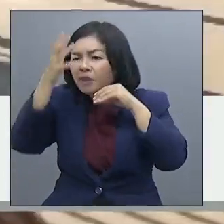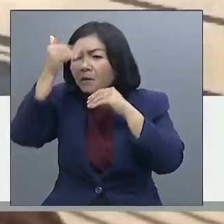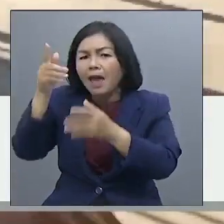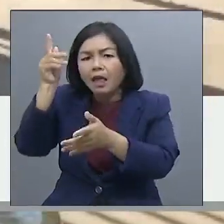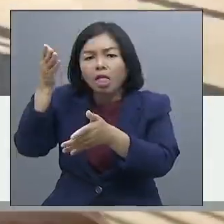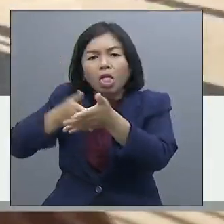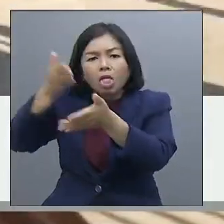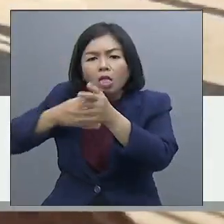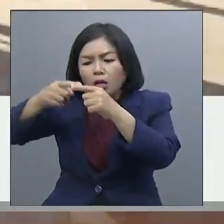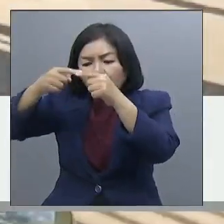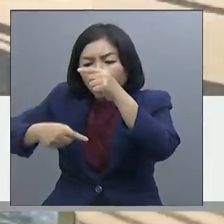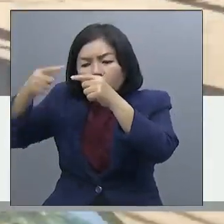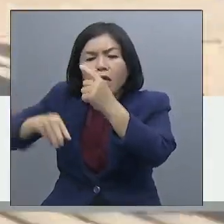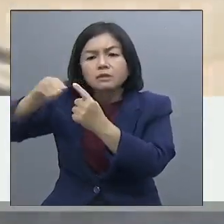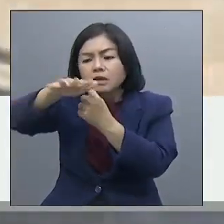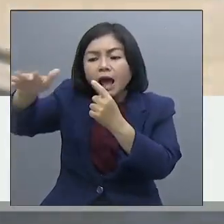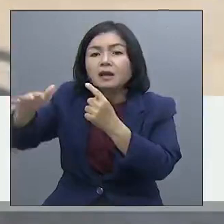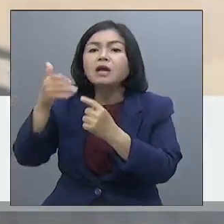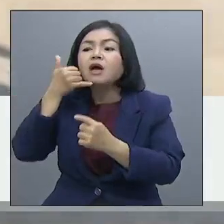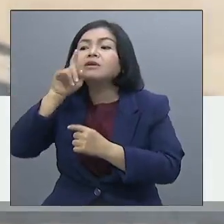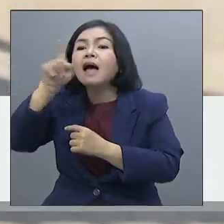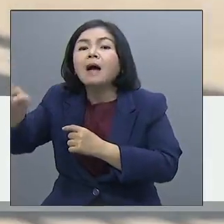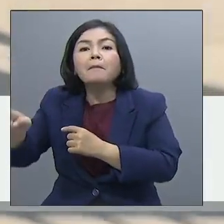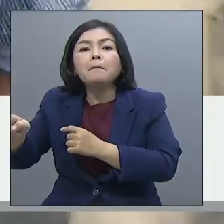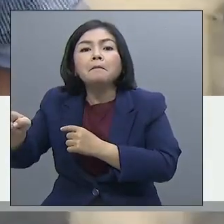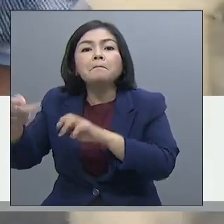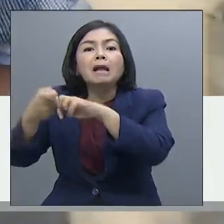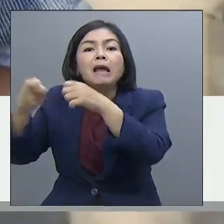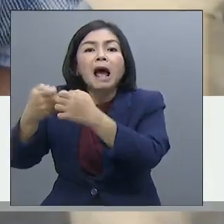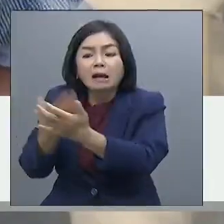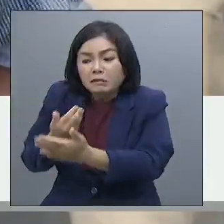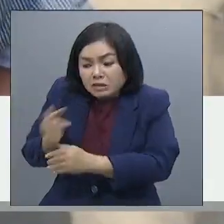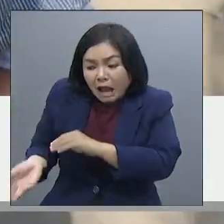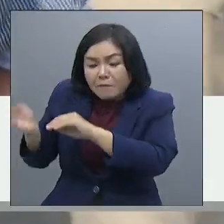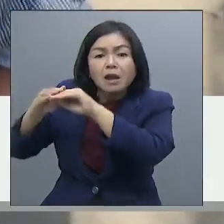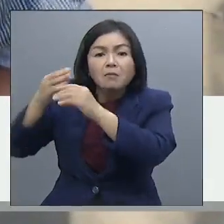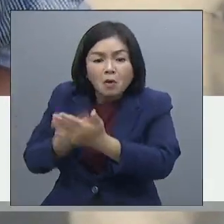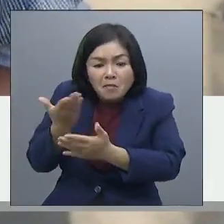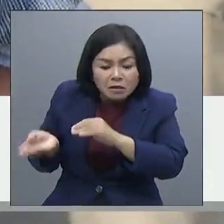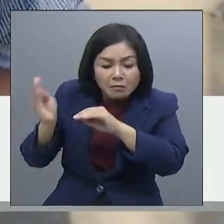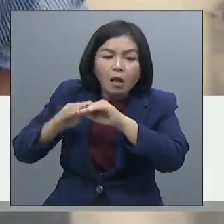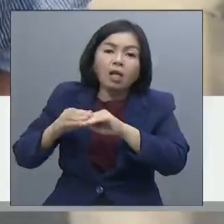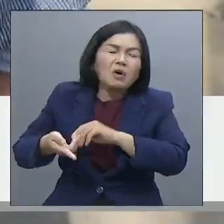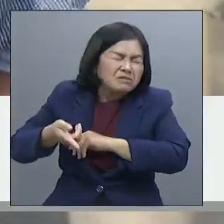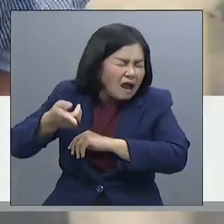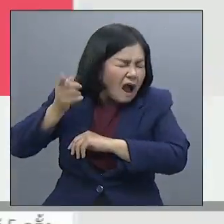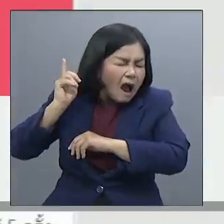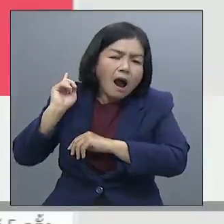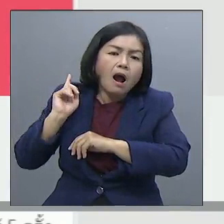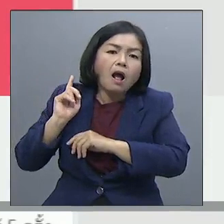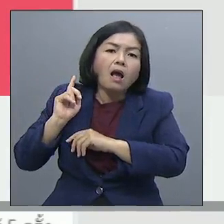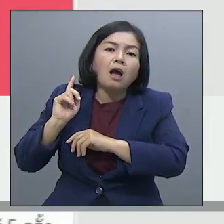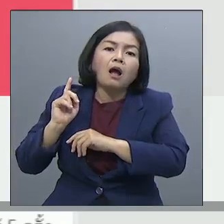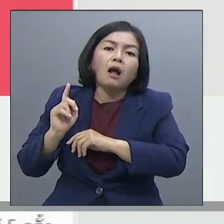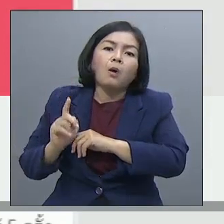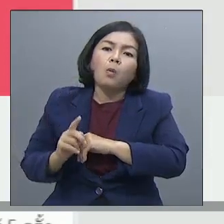คำชี้แจงว่าสัญญาณมีปัญหาให้ไปซื้อเน็ตเพิ่มแต่ถึงซื้อแล้วเน็ตก็ยังช้าอยู่ดีเมื่อวานนี้เขาโพสต์แ